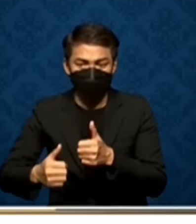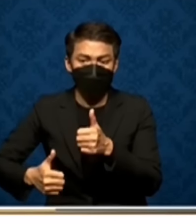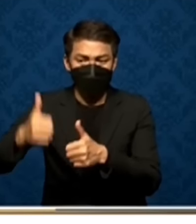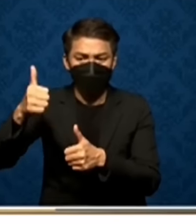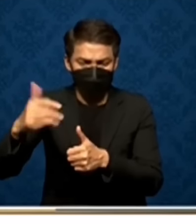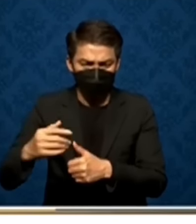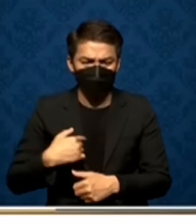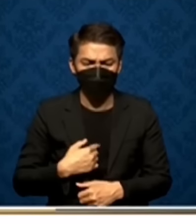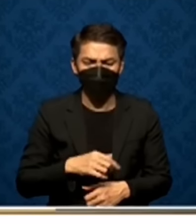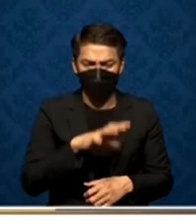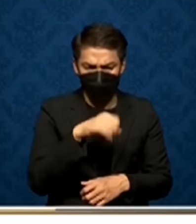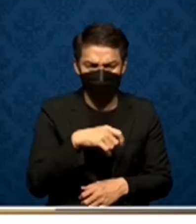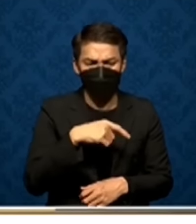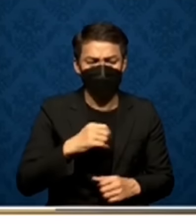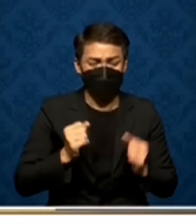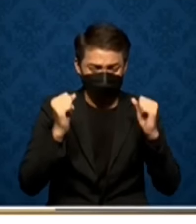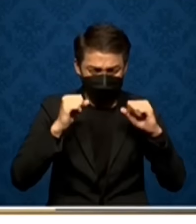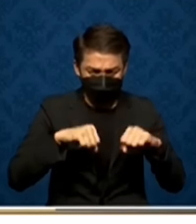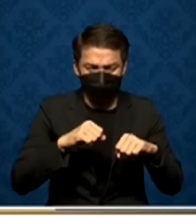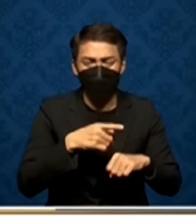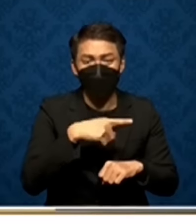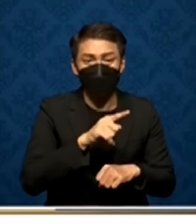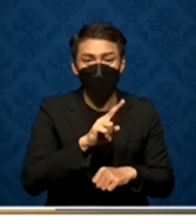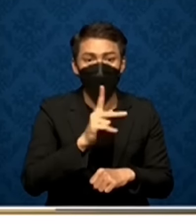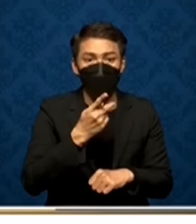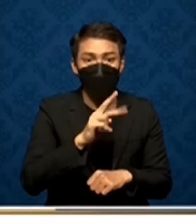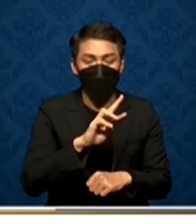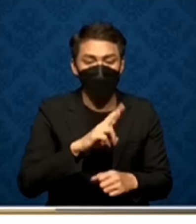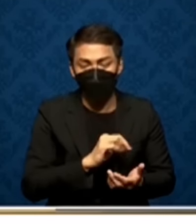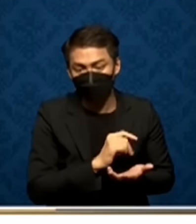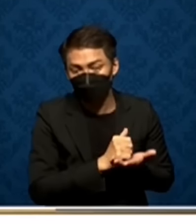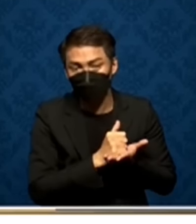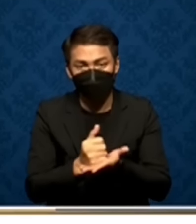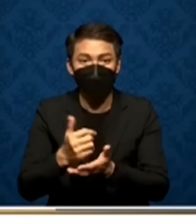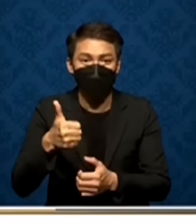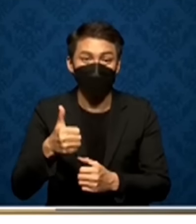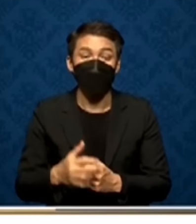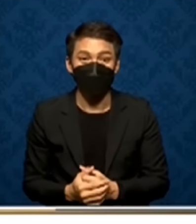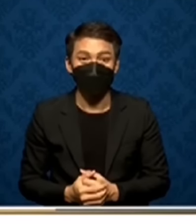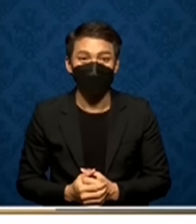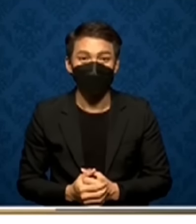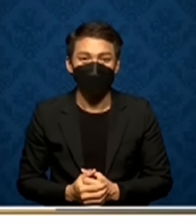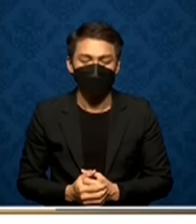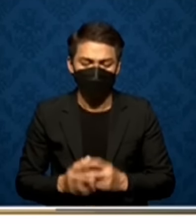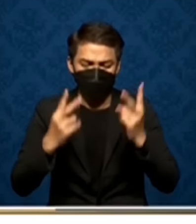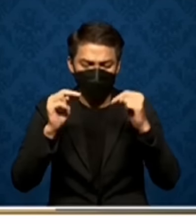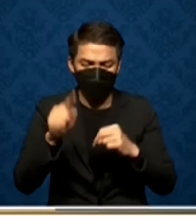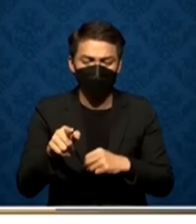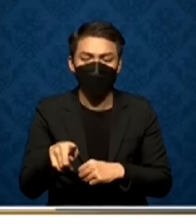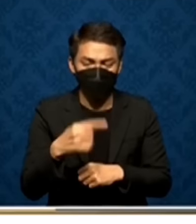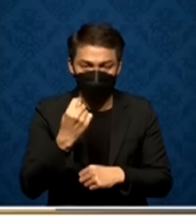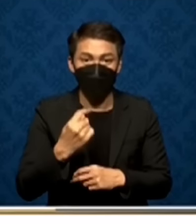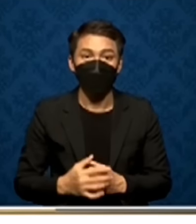กครองได้สิ่งที่ผมได้กราบเรียนมานี้คือนายกคงต้องตอบ